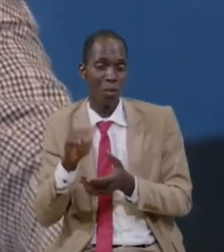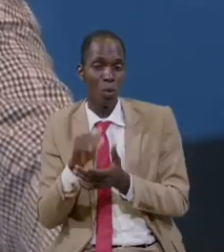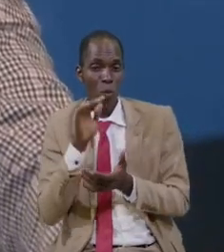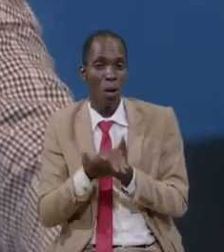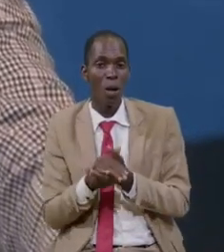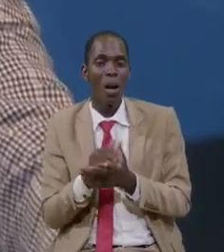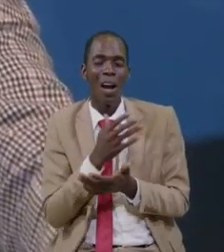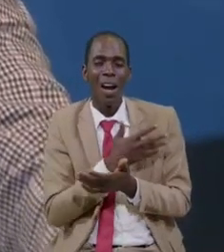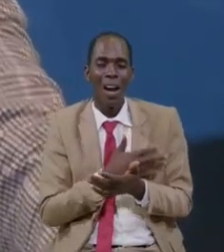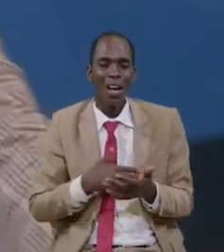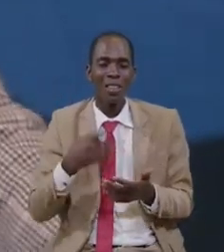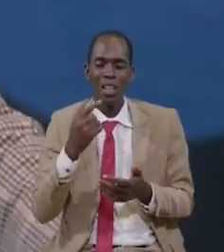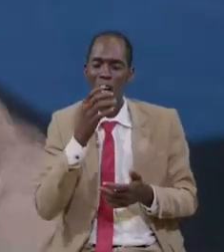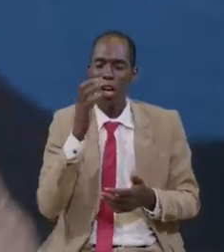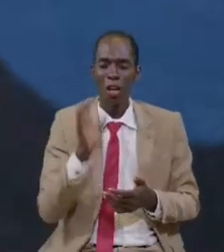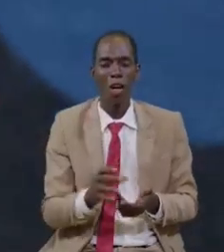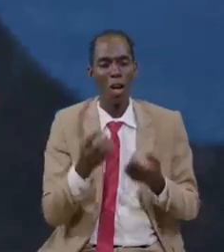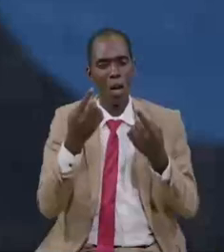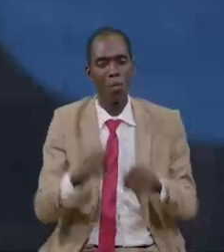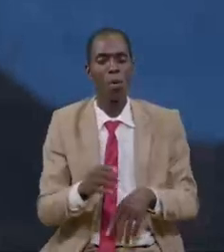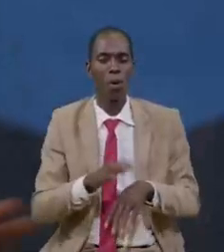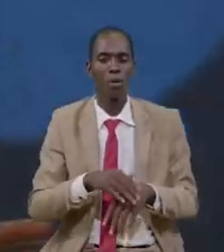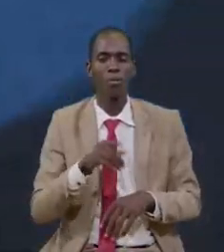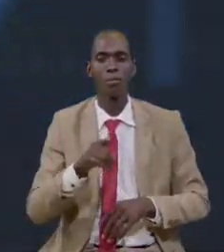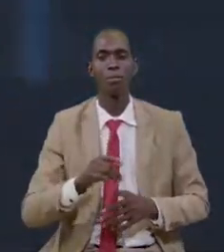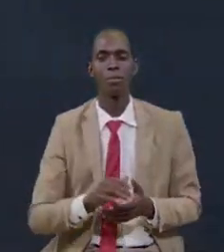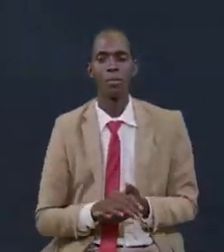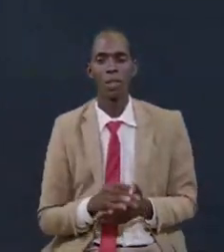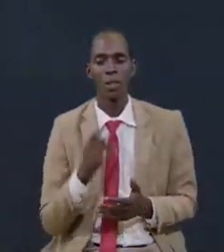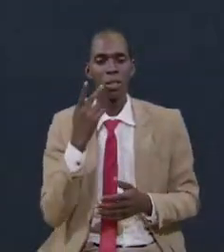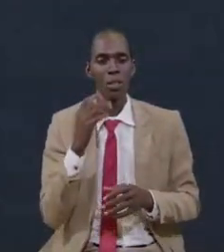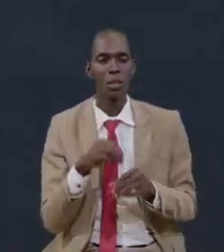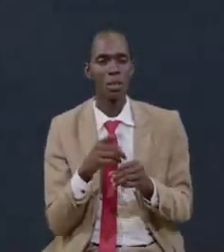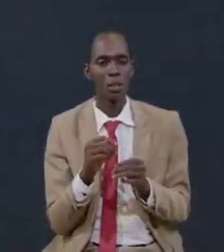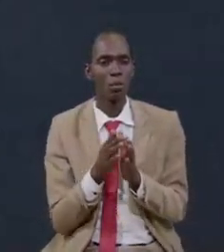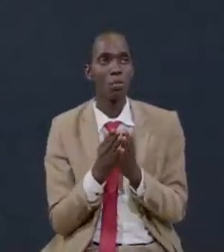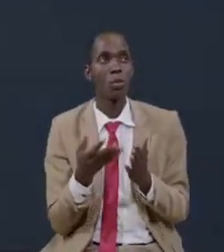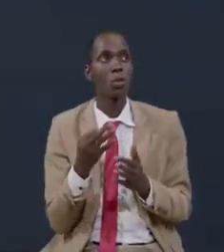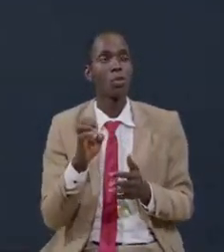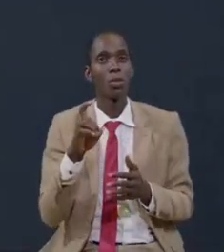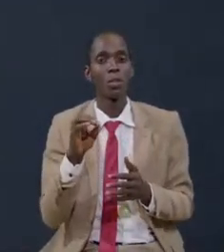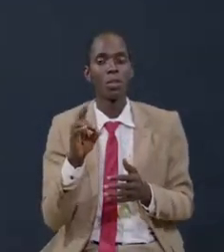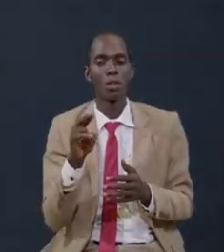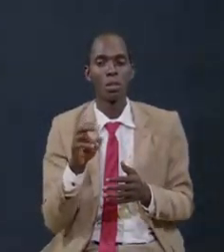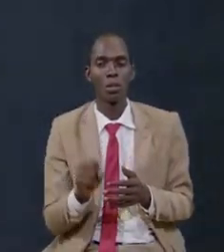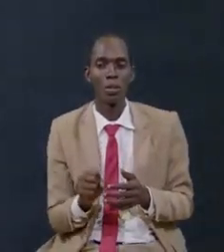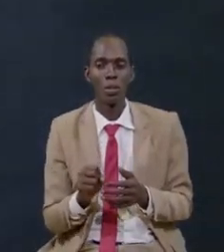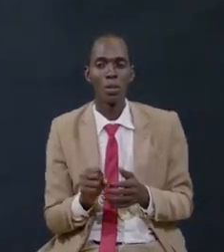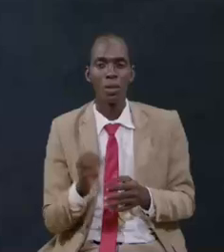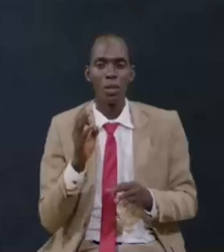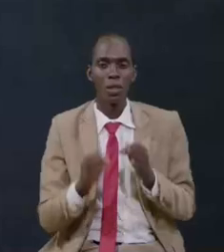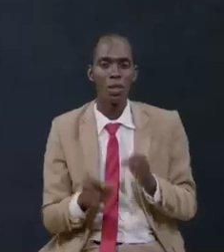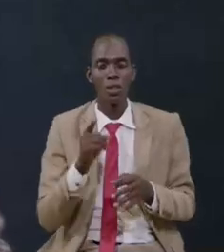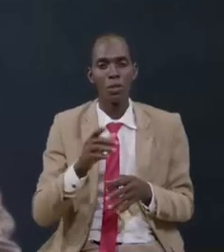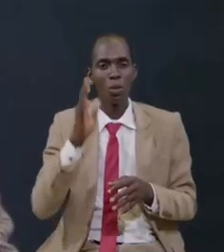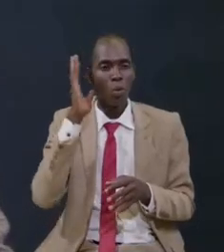la malédiction est tombée sur lui. Voyez Exode. Et vous voyez, si vous écoutez la voix